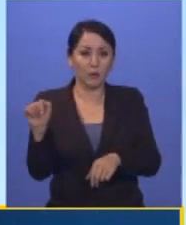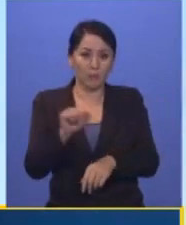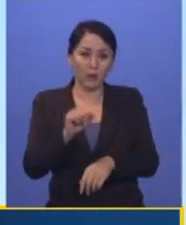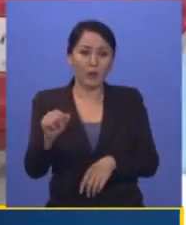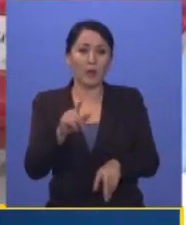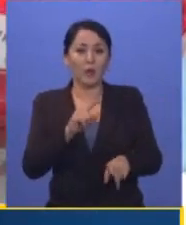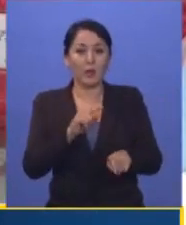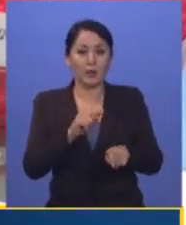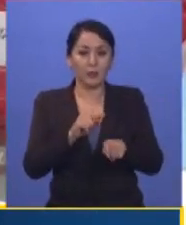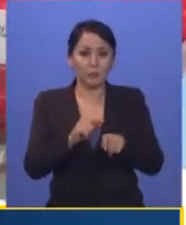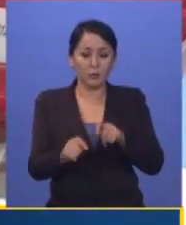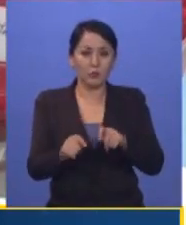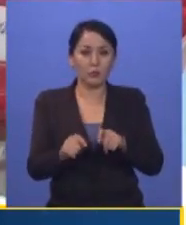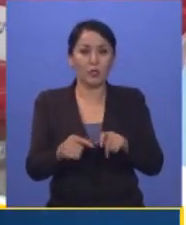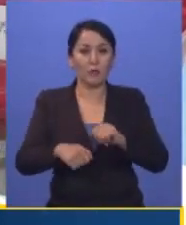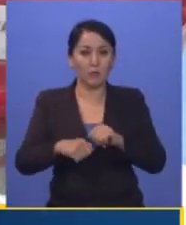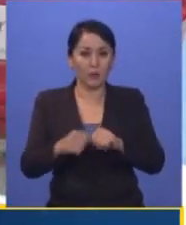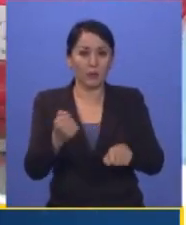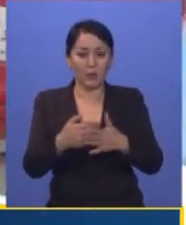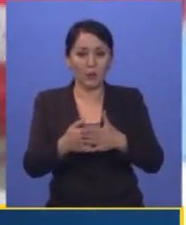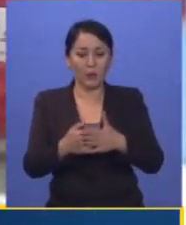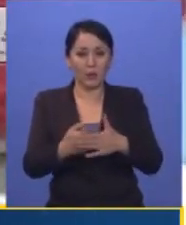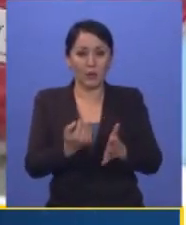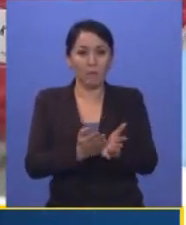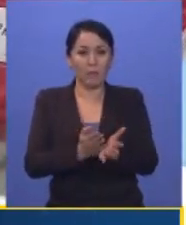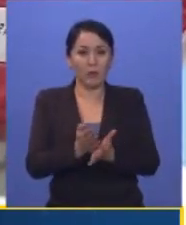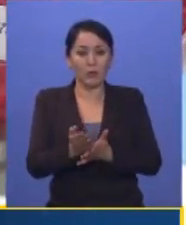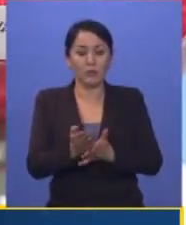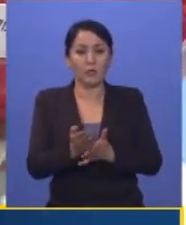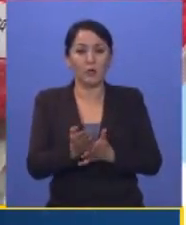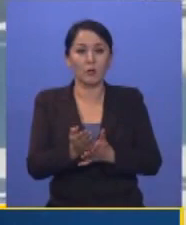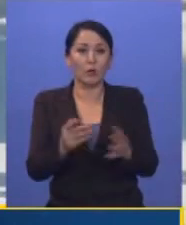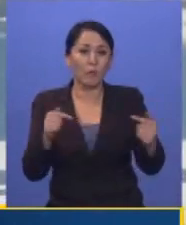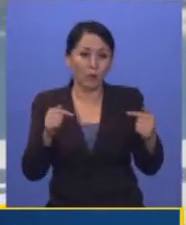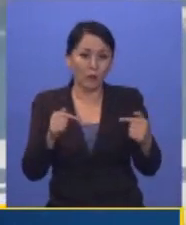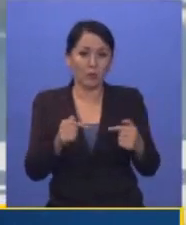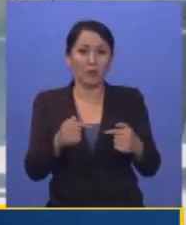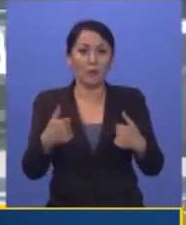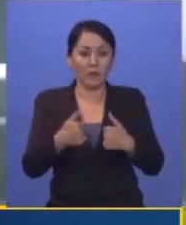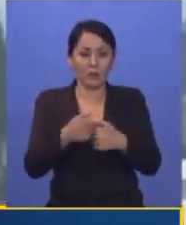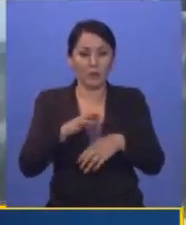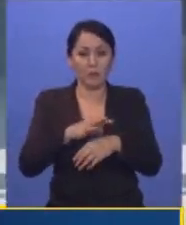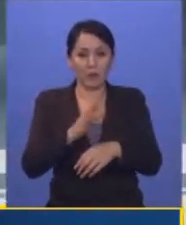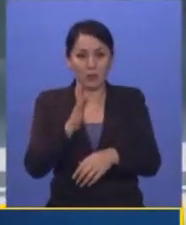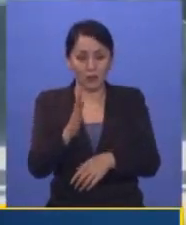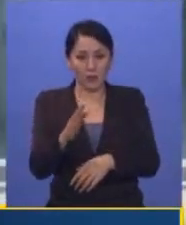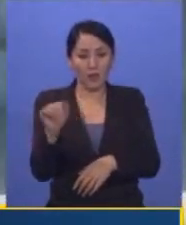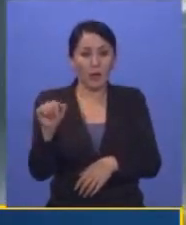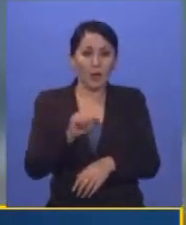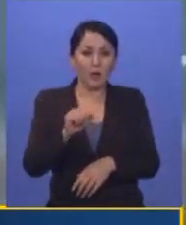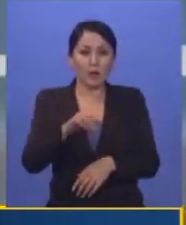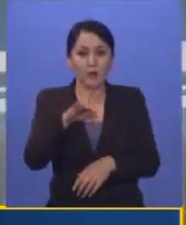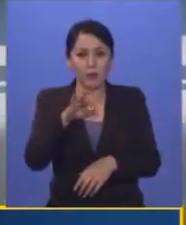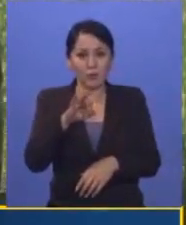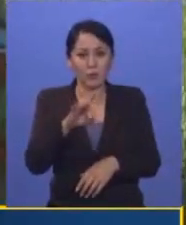жүргізушілері тарапынан өрескел бұзушылықтарды алдын алуға бағытталған жол көлік оқиғасына жол жоқ акциясын өткізіп жатыр. Мотоциклдер,